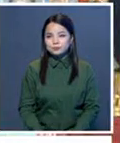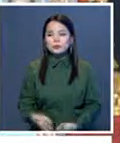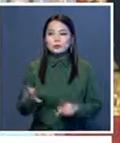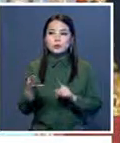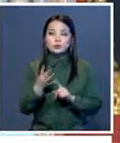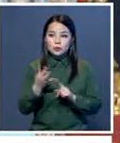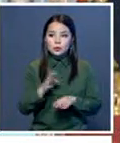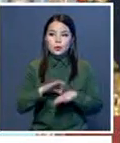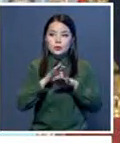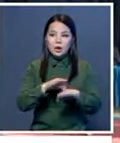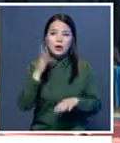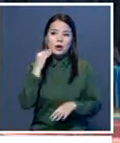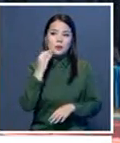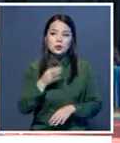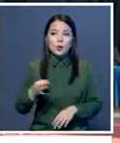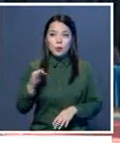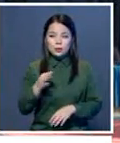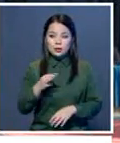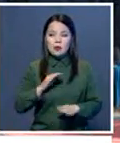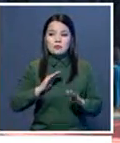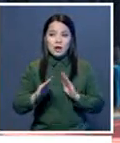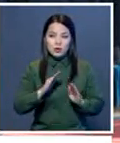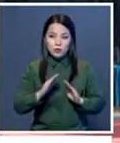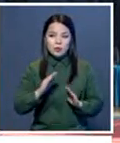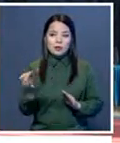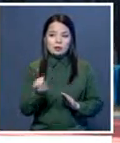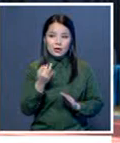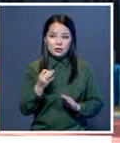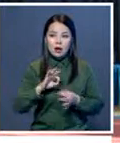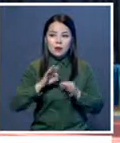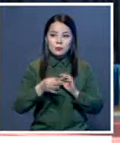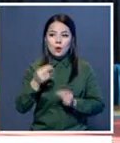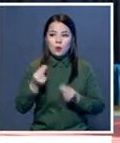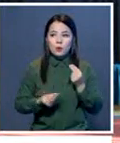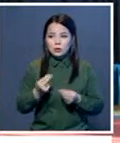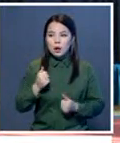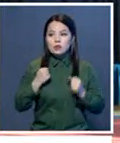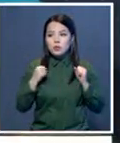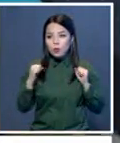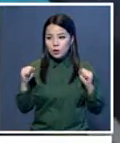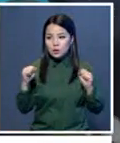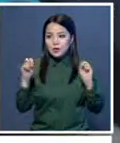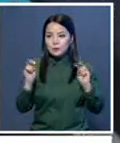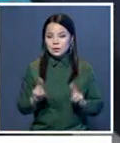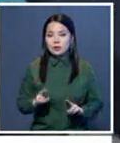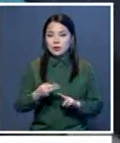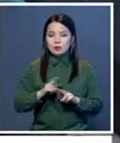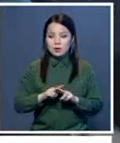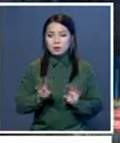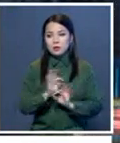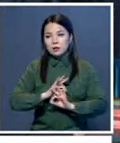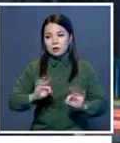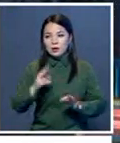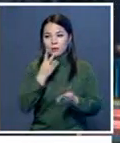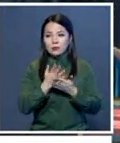жатыр. Жалпы Алматы облысы бойынша, жалпы таэквондо олимпийский олимпиадаға кірген спорт болғандықтан қызығушылық өте керемет. Біздің Асқар Шайкиев